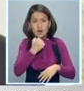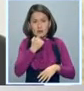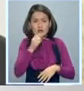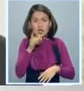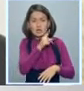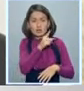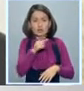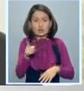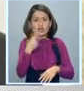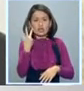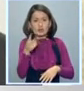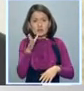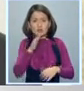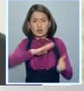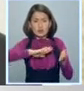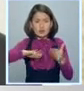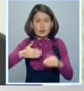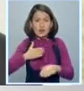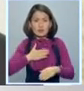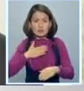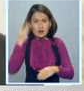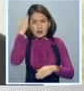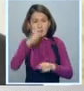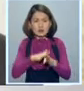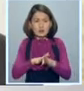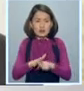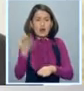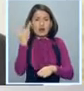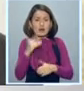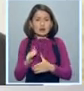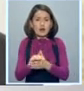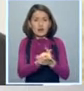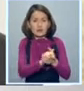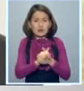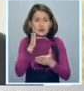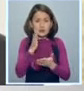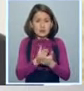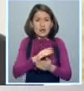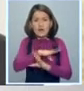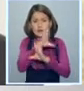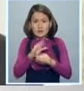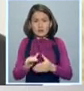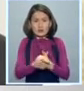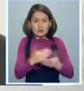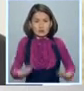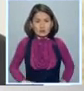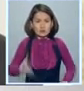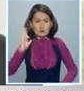осы салға басқанымызға. Сондықтан да бірлік болса, атам қазақ айтқан тірлікте